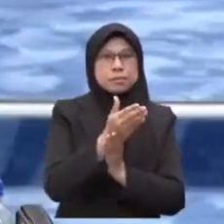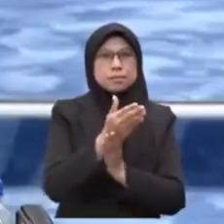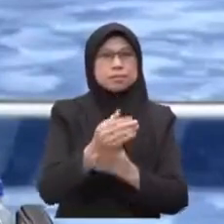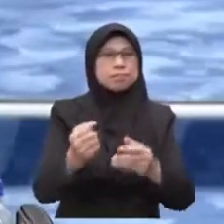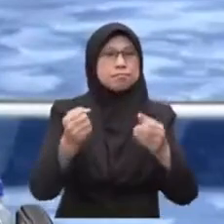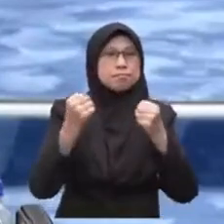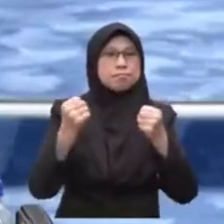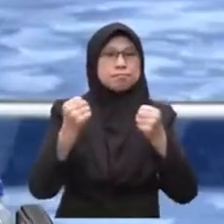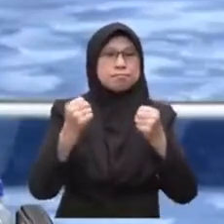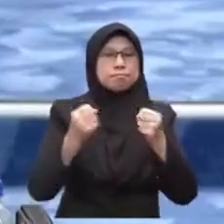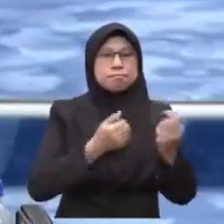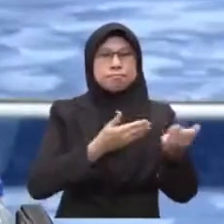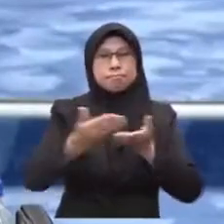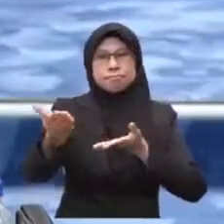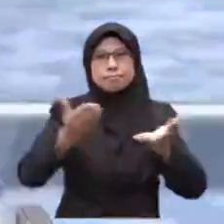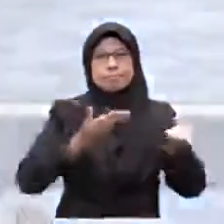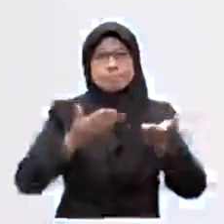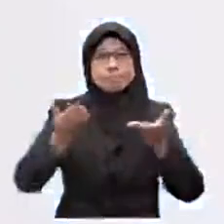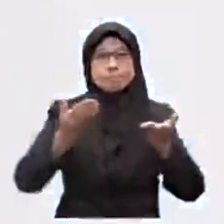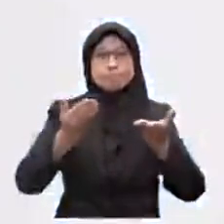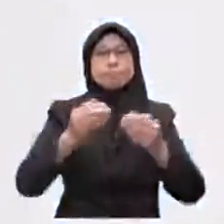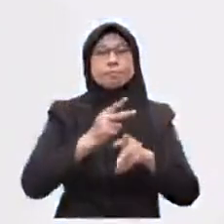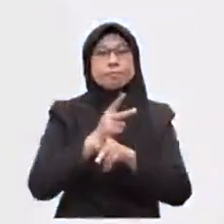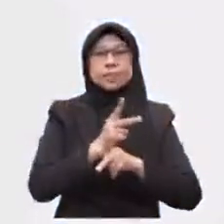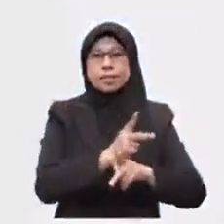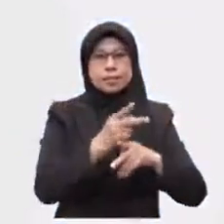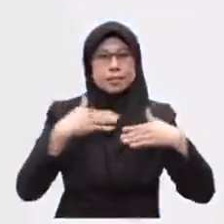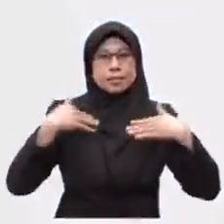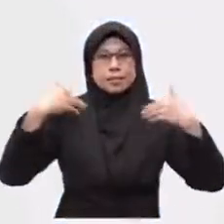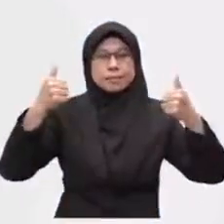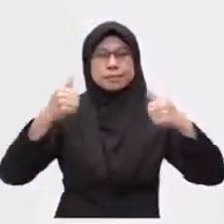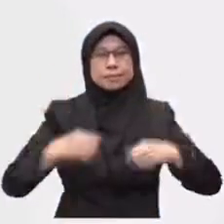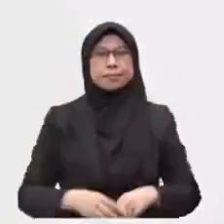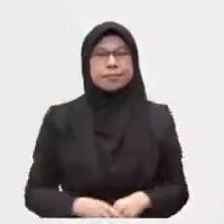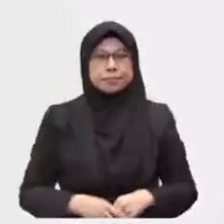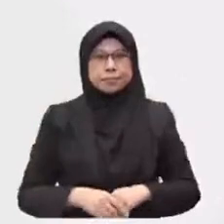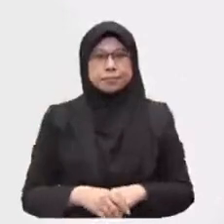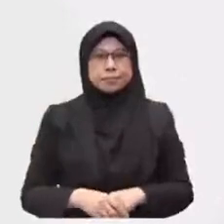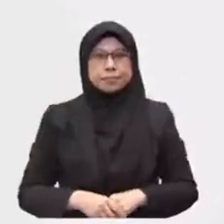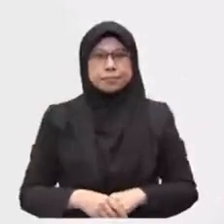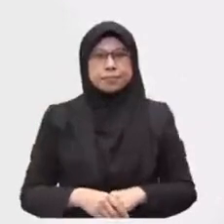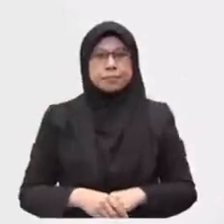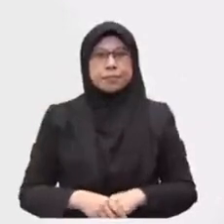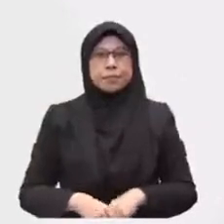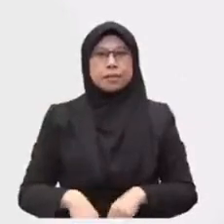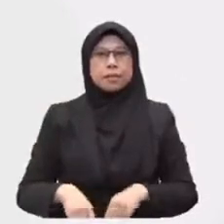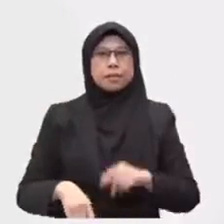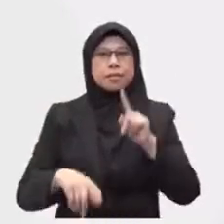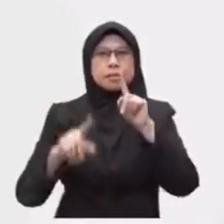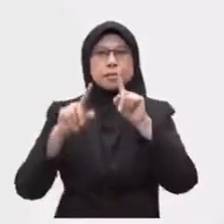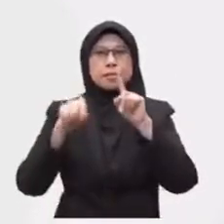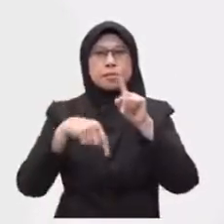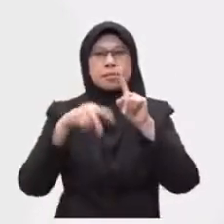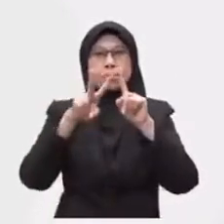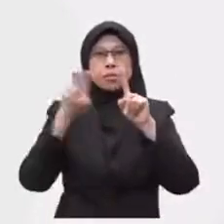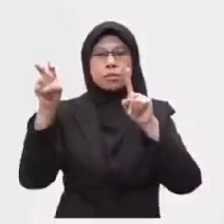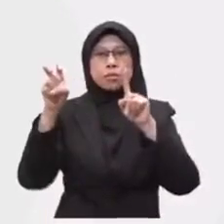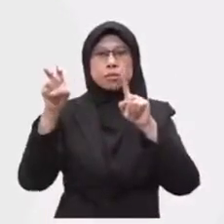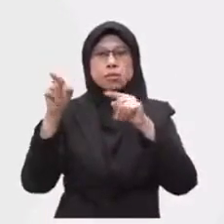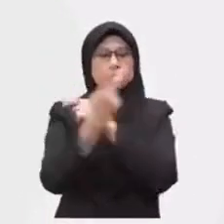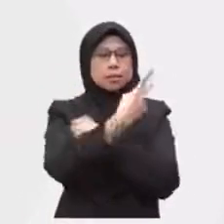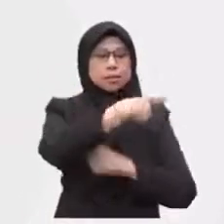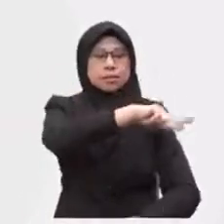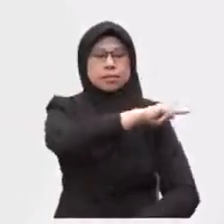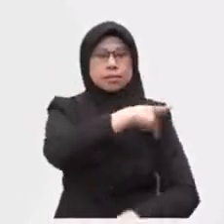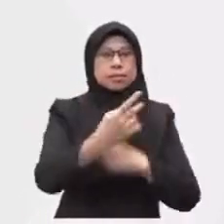pengukuhan perkhidmatan penjagaan kesihatan sebanyak 1200 klinik daif di